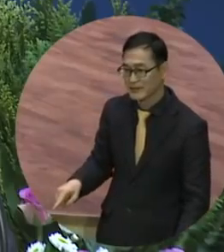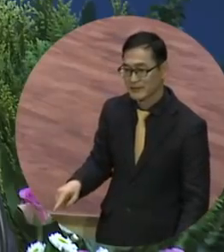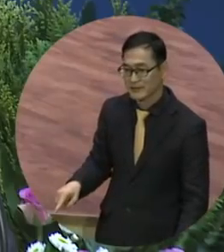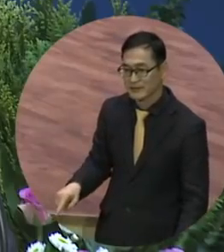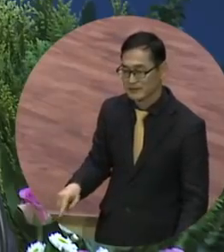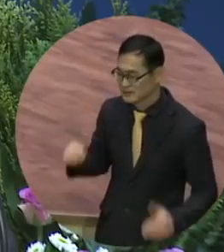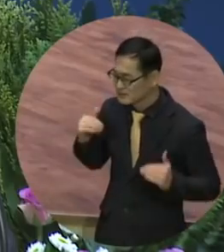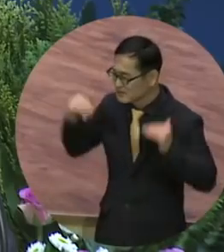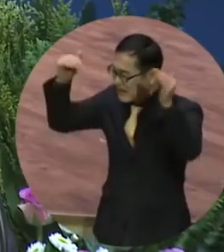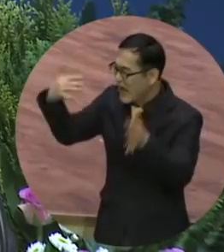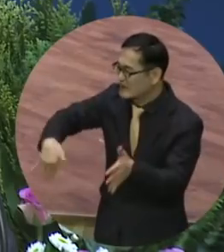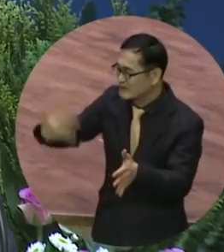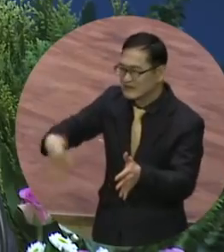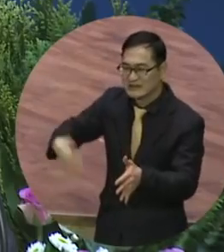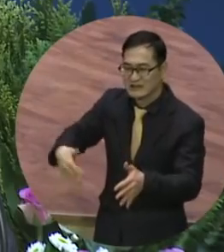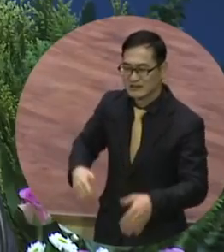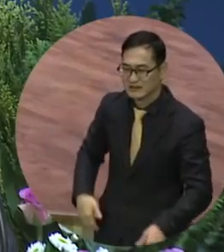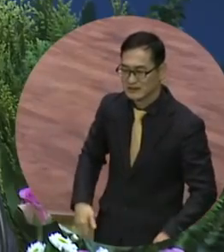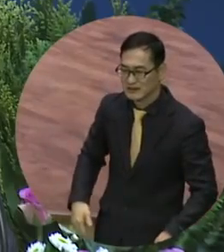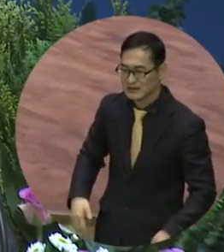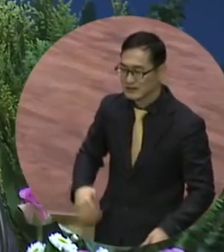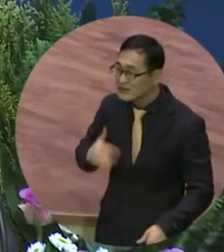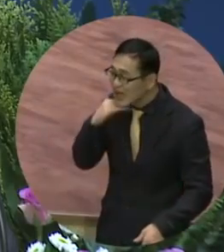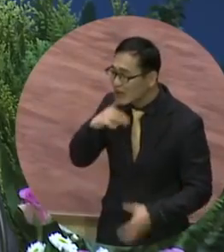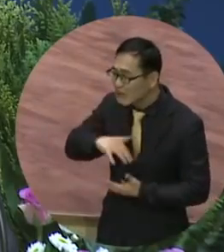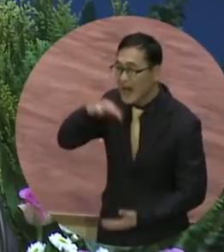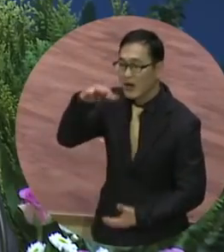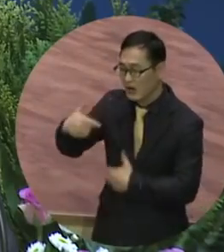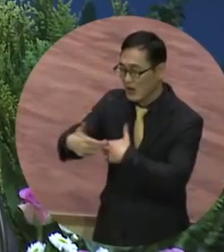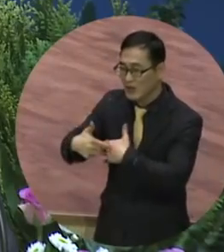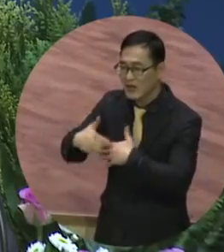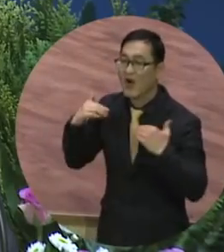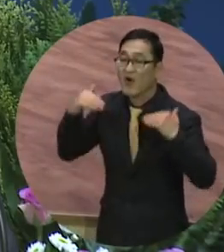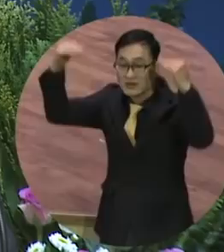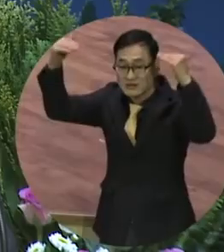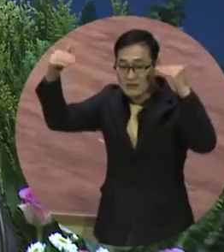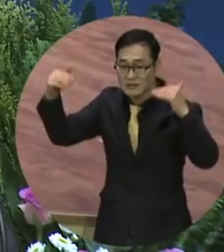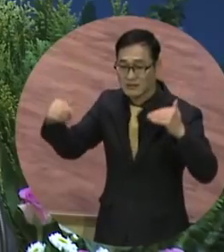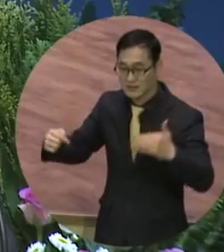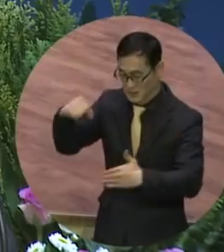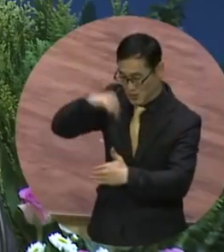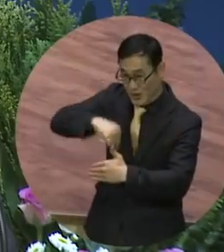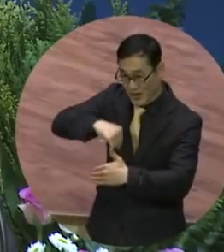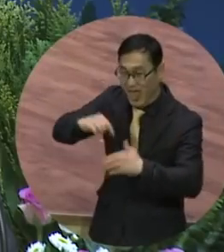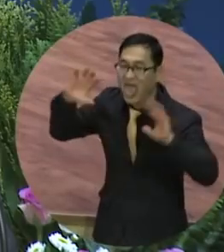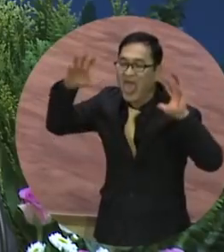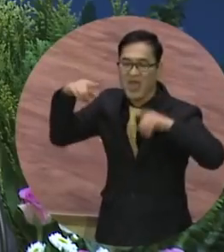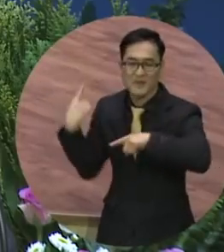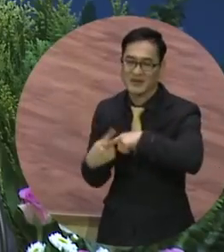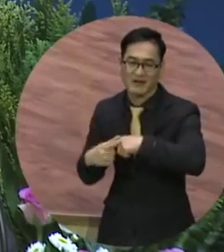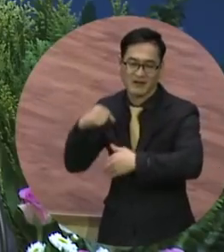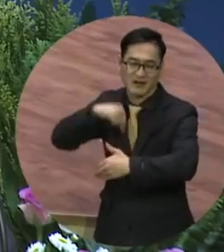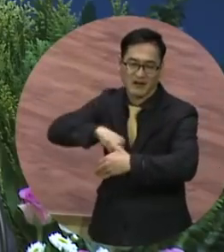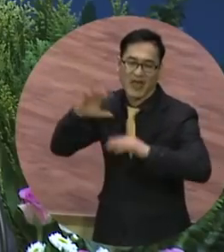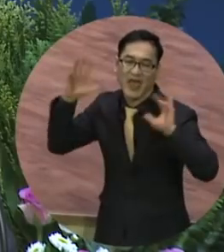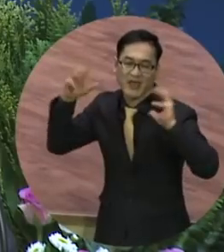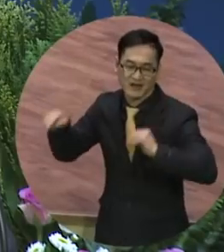미성숙한 아이. 나이는 먹었는데 어른은 됐는데 생각과 말은 아이.